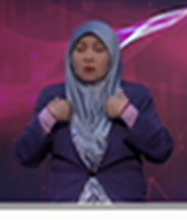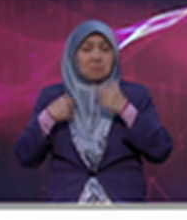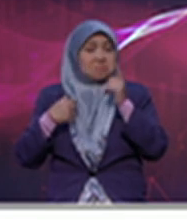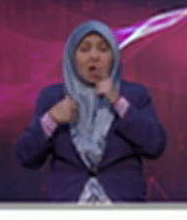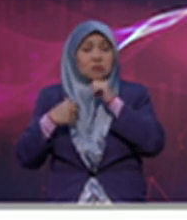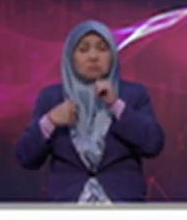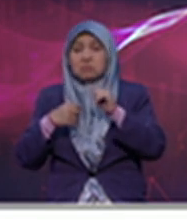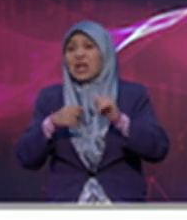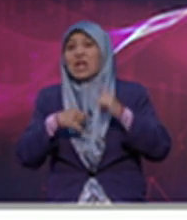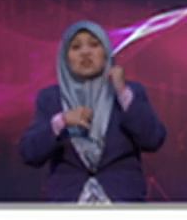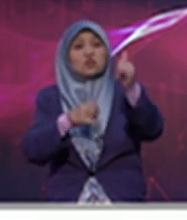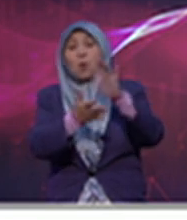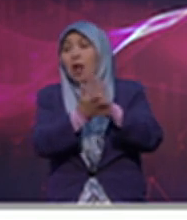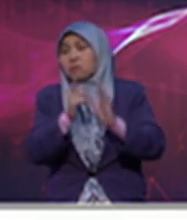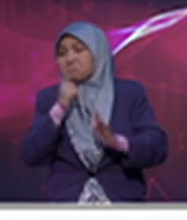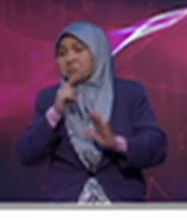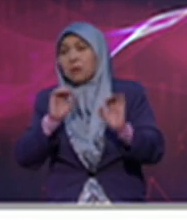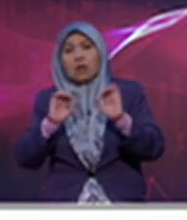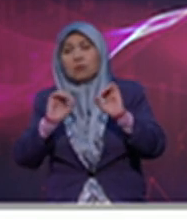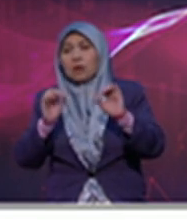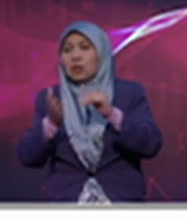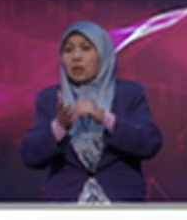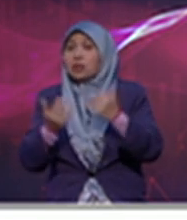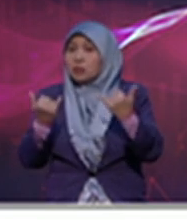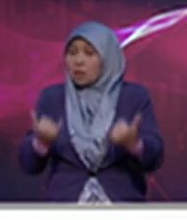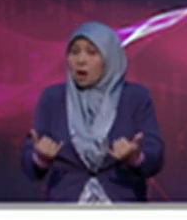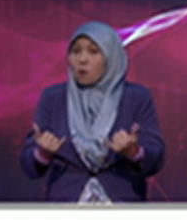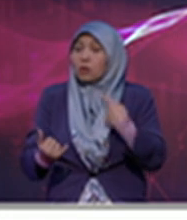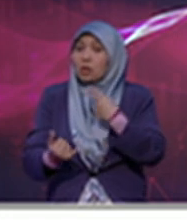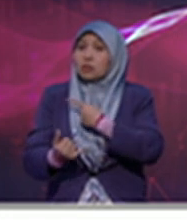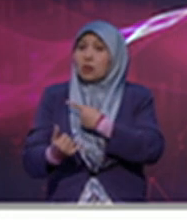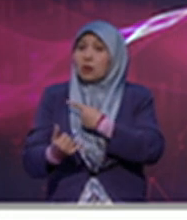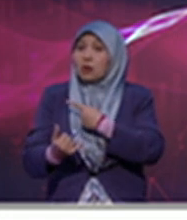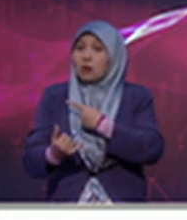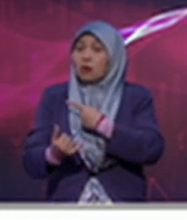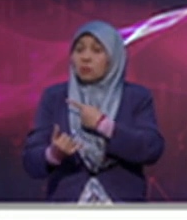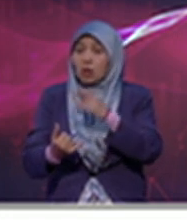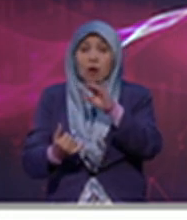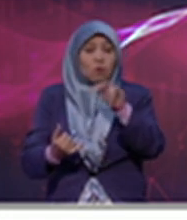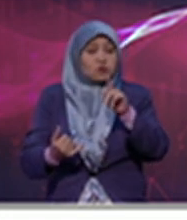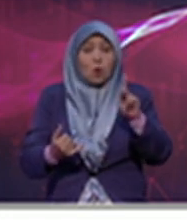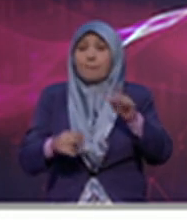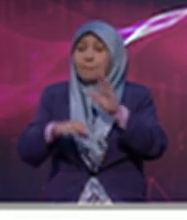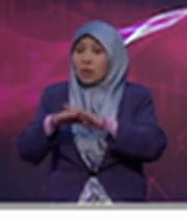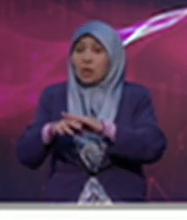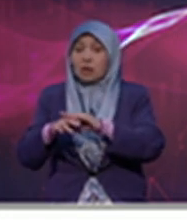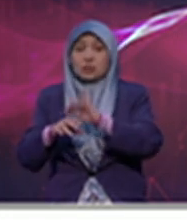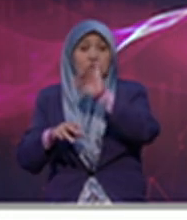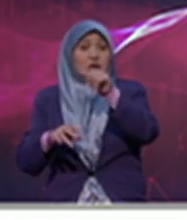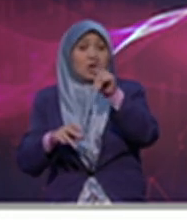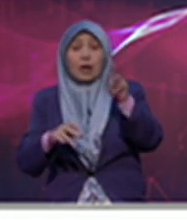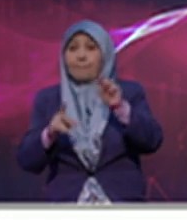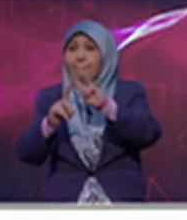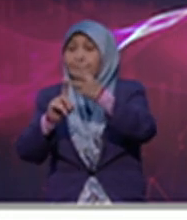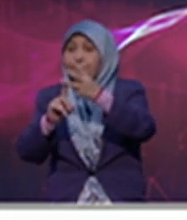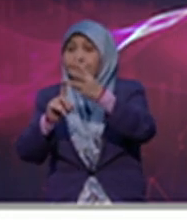dia dan pada masa sekarang ini kita rujuk remaja ini kepada Jabatan Kebajikan Malaysia